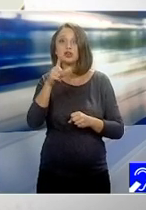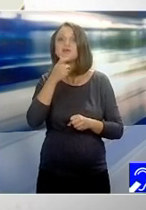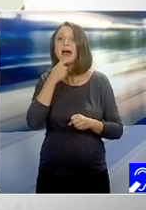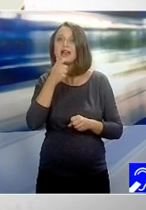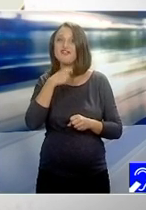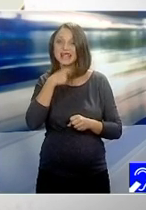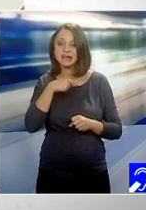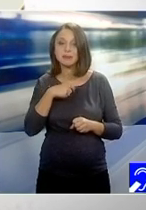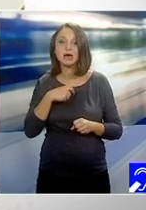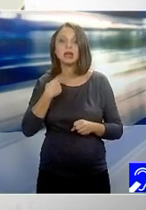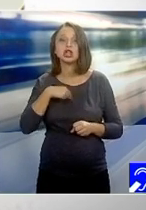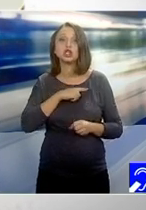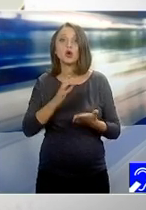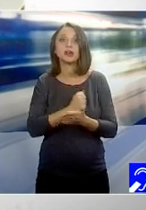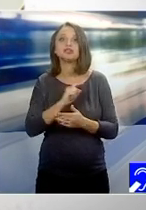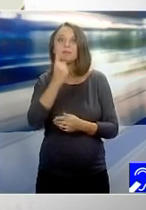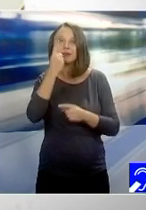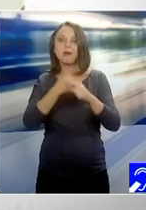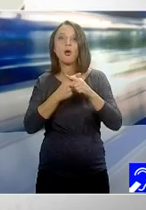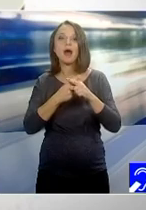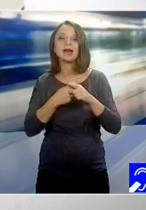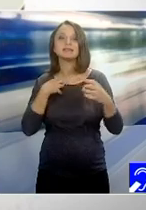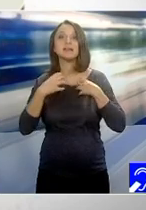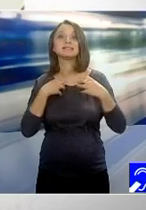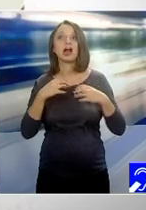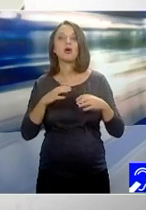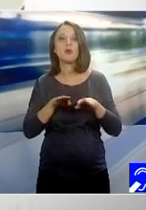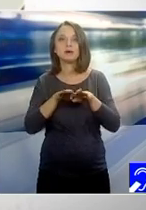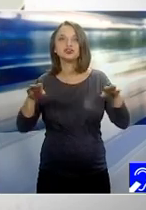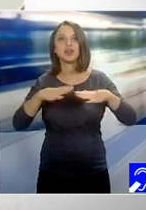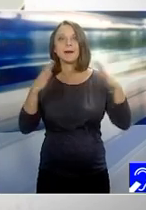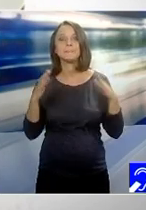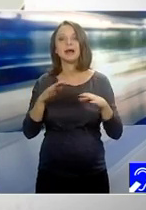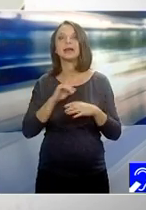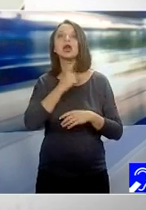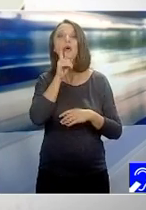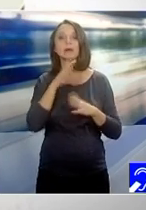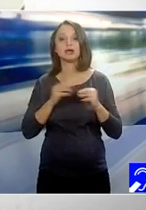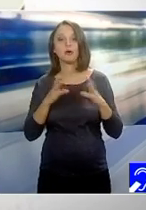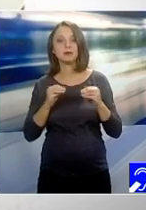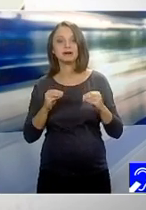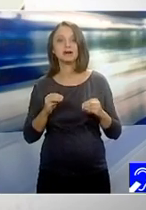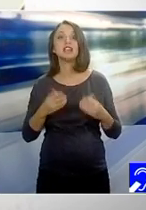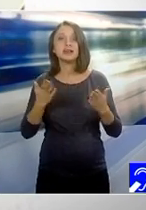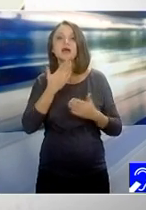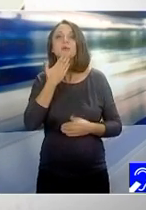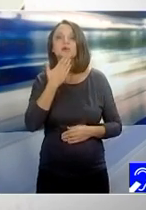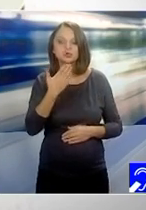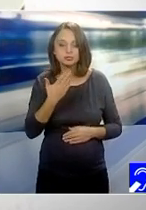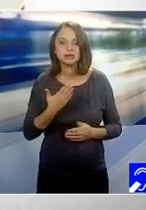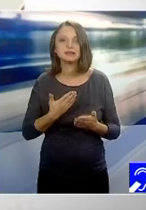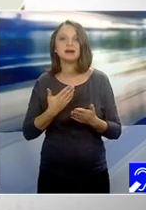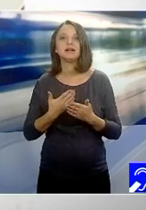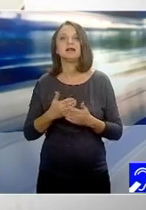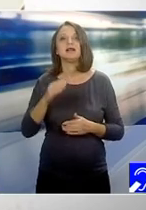astfel de spectacol pe scena mare a Operei Române și acest lucru s-a făcut doar prin această extrem de mare bunăvoință și respect al